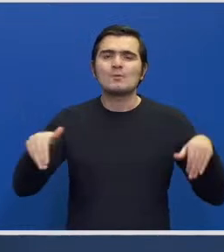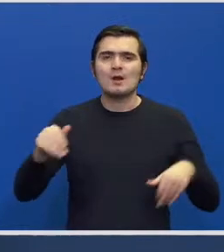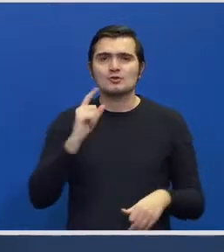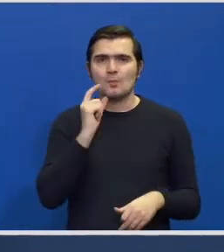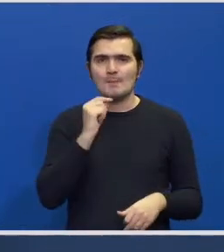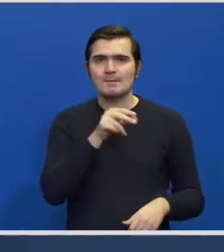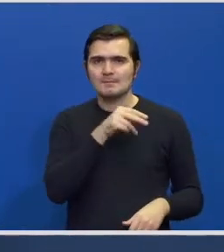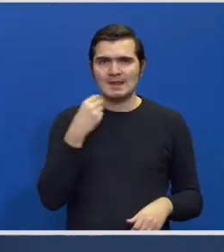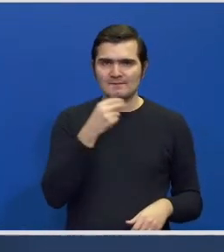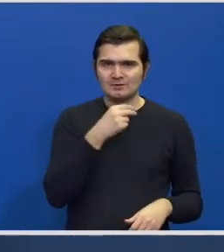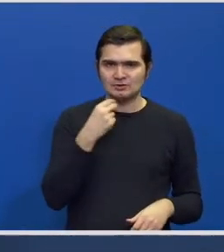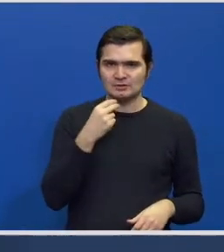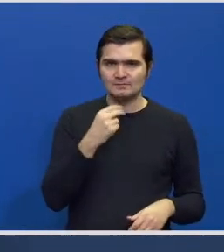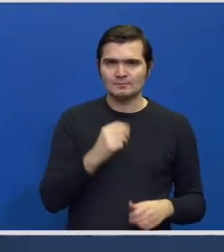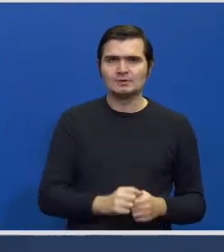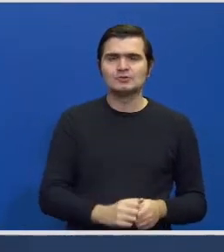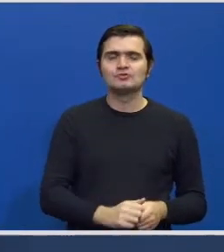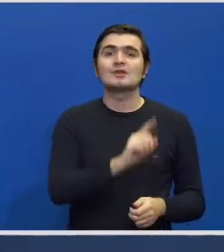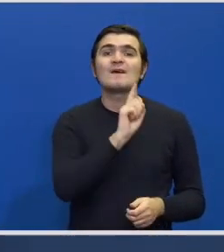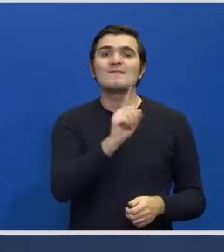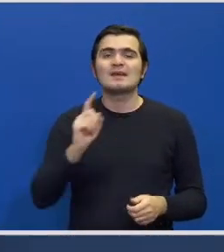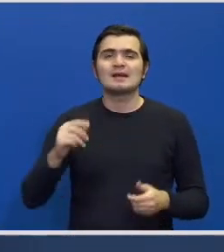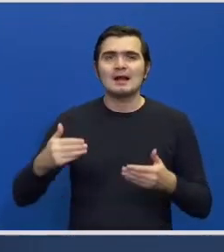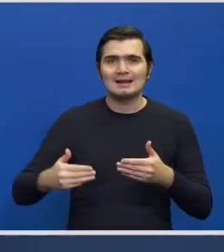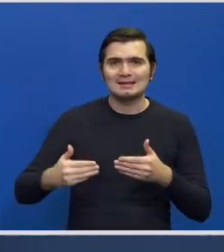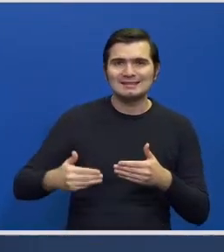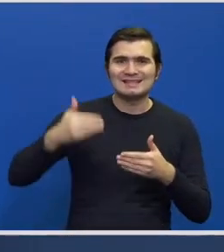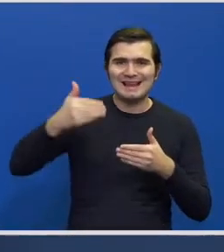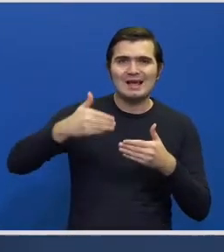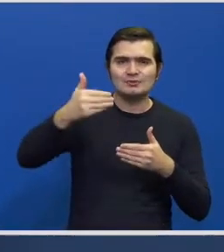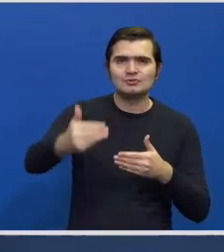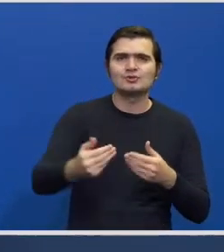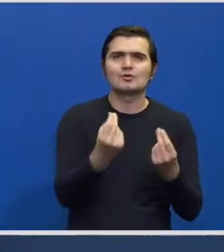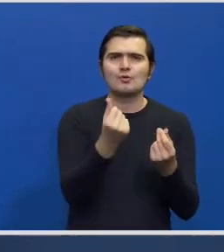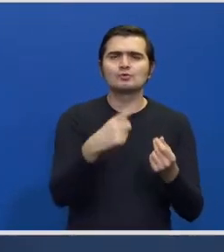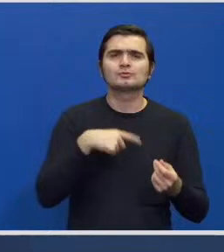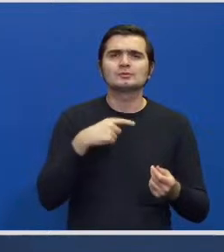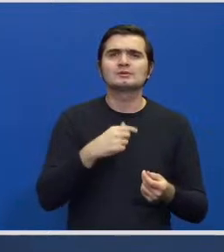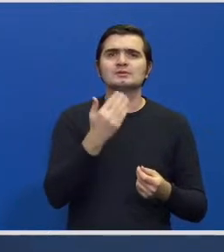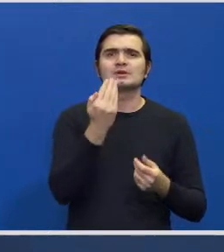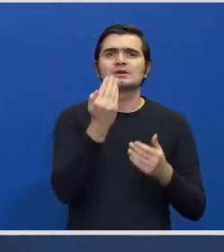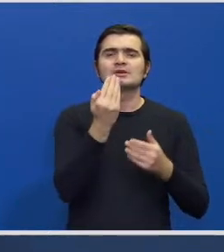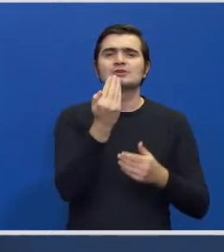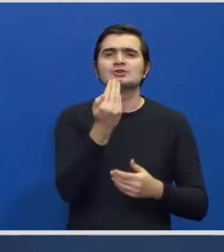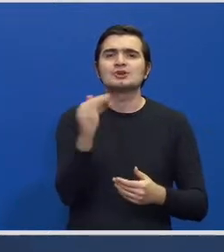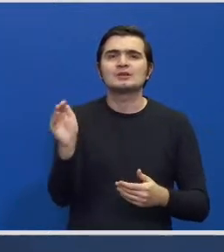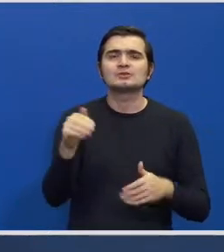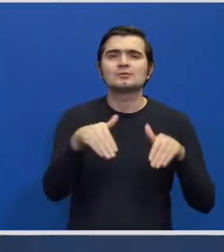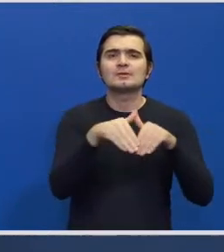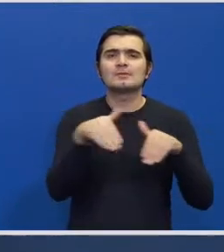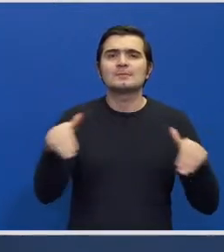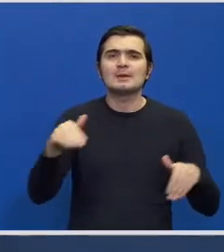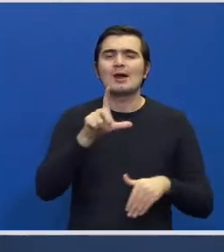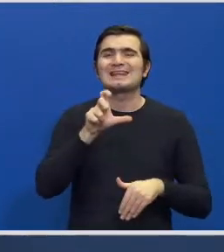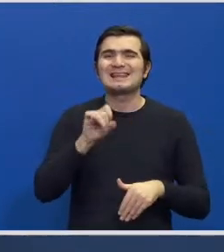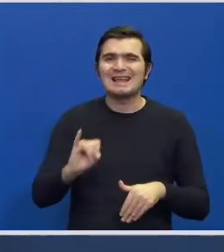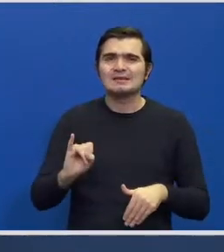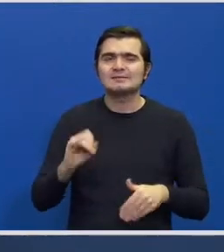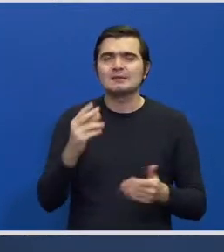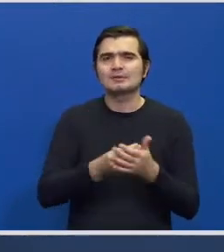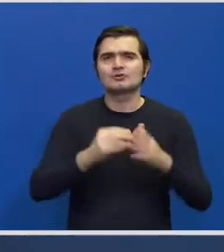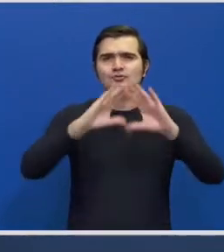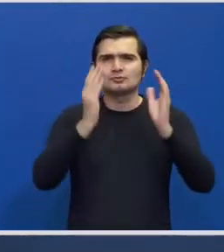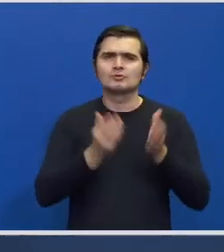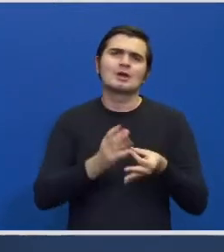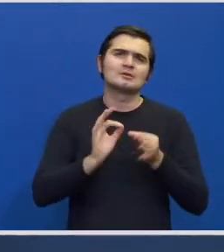2,4 milioane beneficiari. La fiecare tranșă, costul unei tranșe este de 600 de milioane de